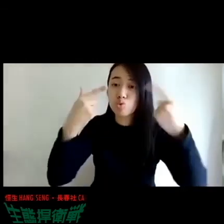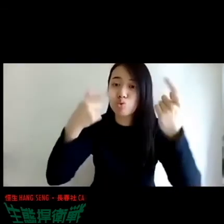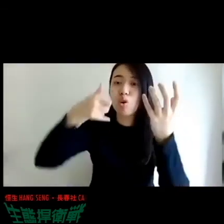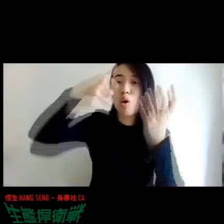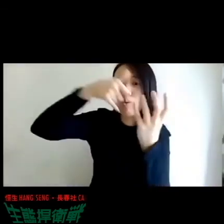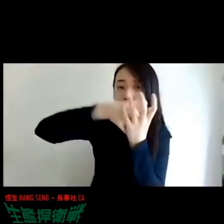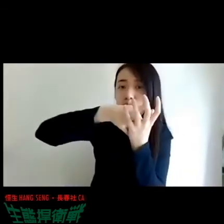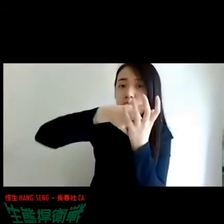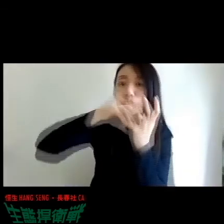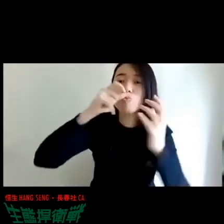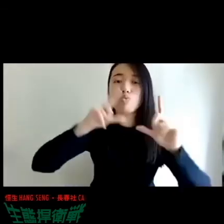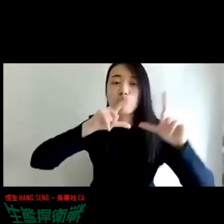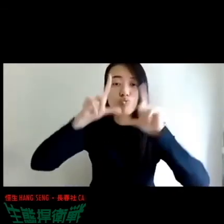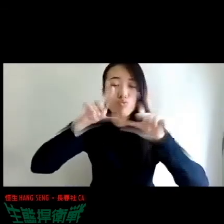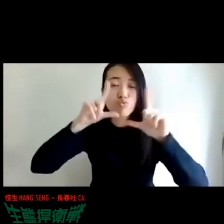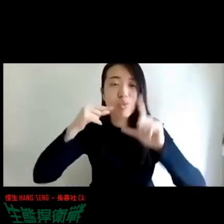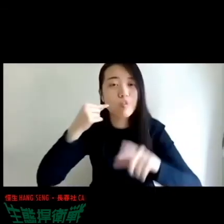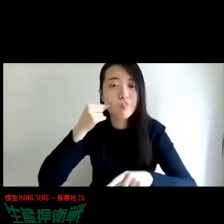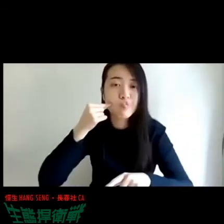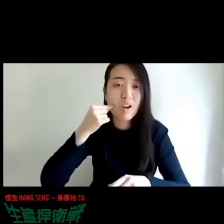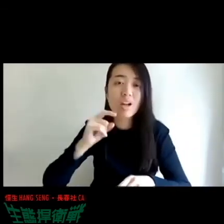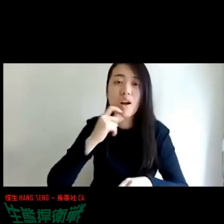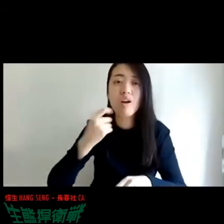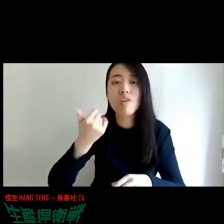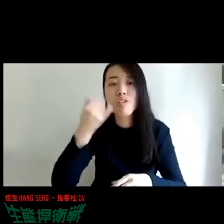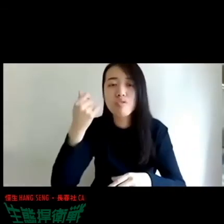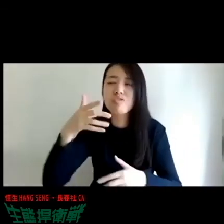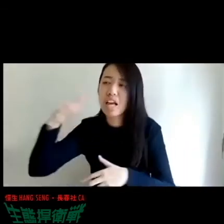有啲就生長喺其他嘅唔同地方啦。